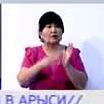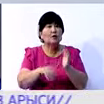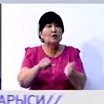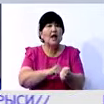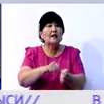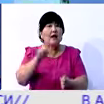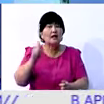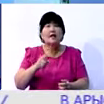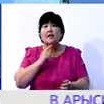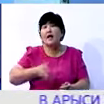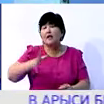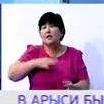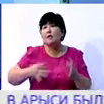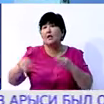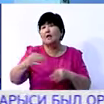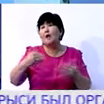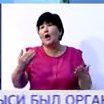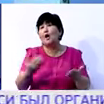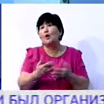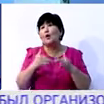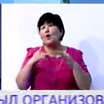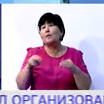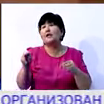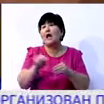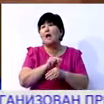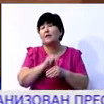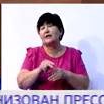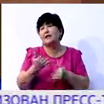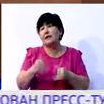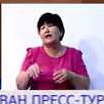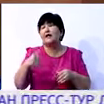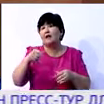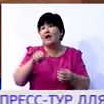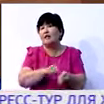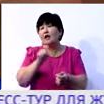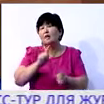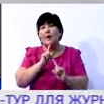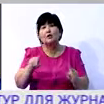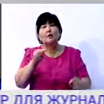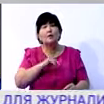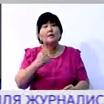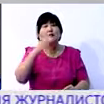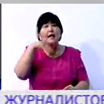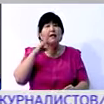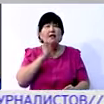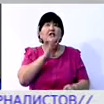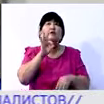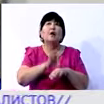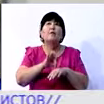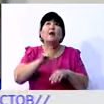наркоманов. На семинаре были обсуждены новые методы профилактики и лечения наркомании, особенности работы с родителями